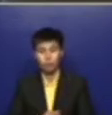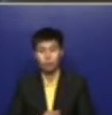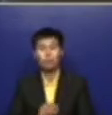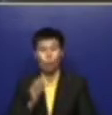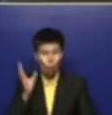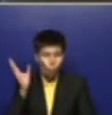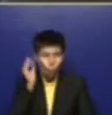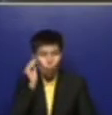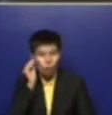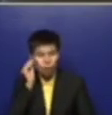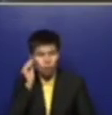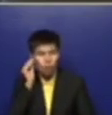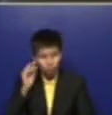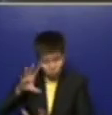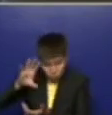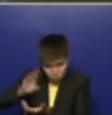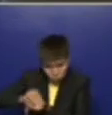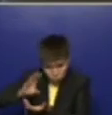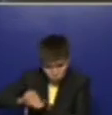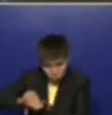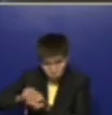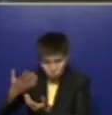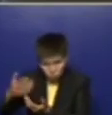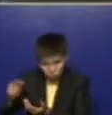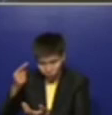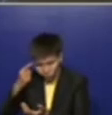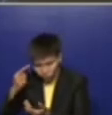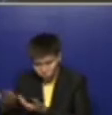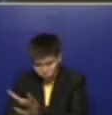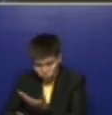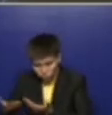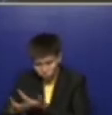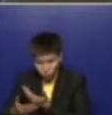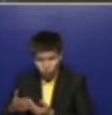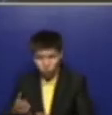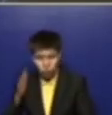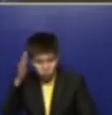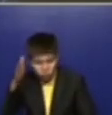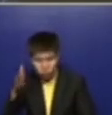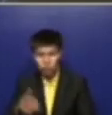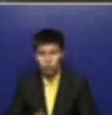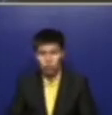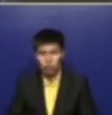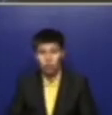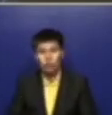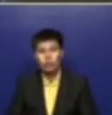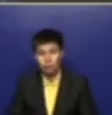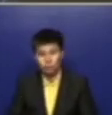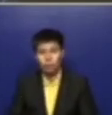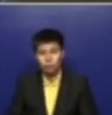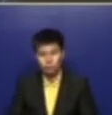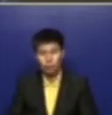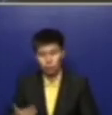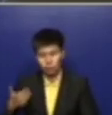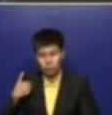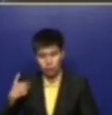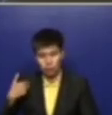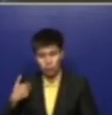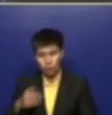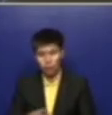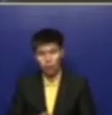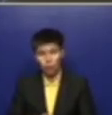ข้อมูลที่จะนำไปพิจารณาต่อไปซึ่งก็มีทั้งในส่วนของสภาเองนะครับแล้วก็มีช่องทางอื่น